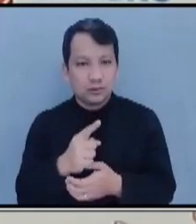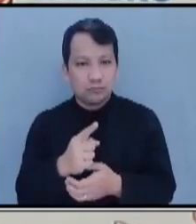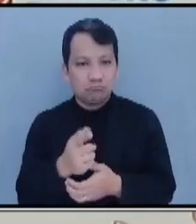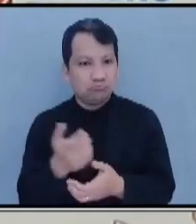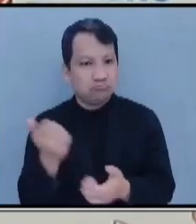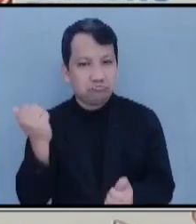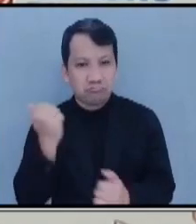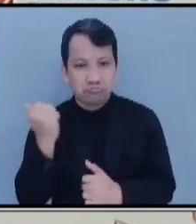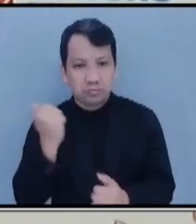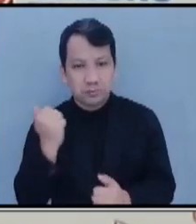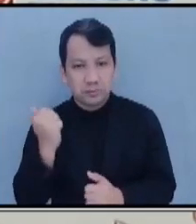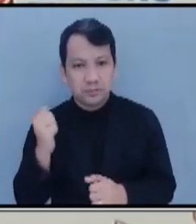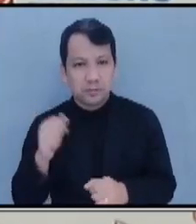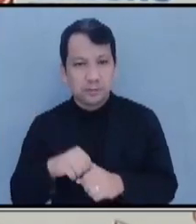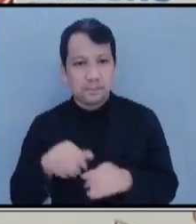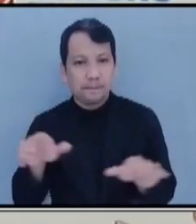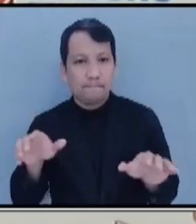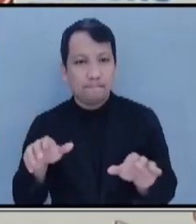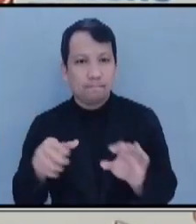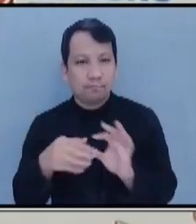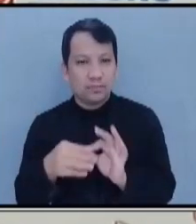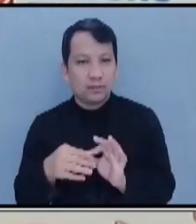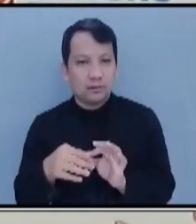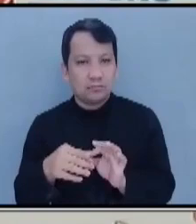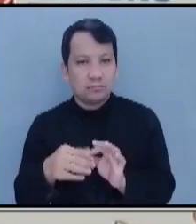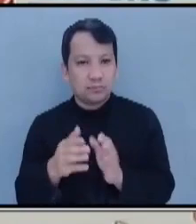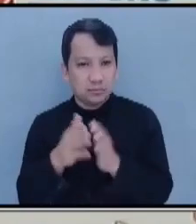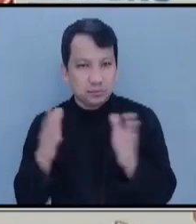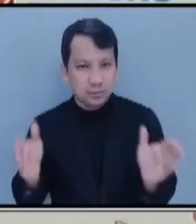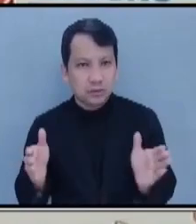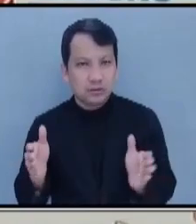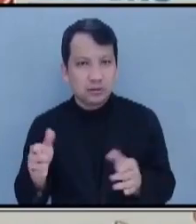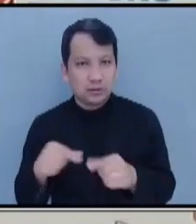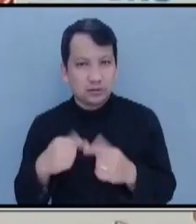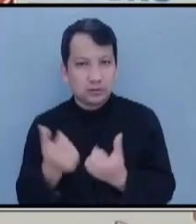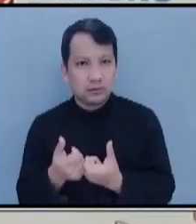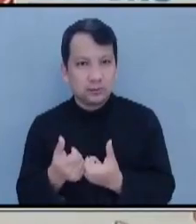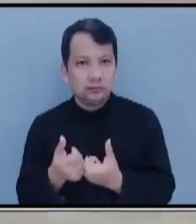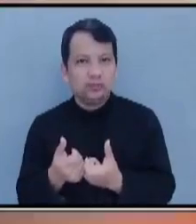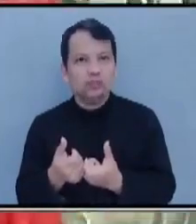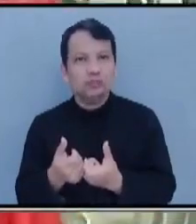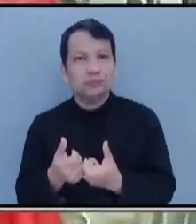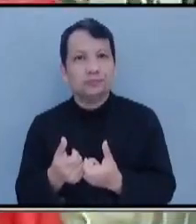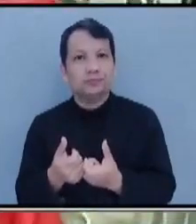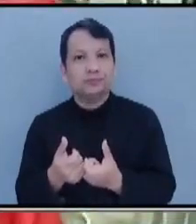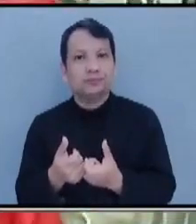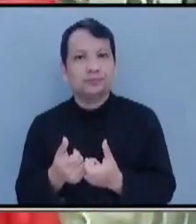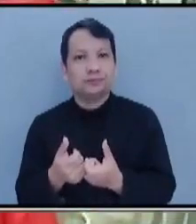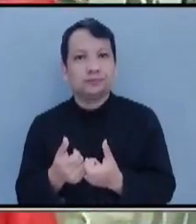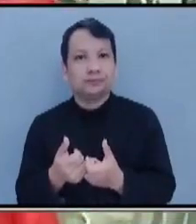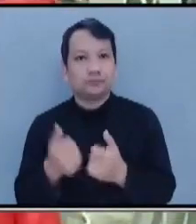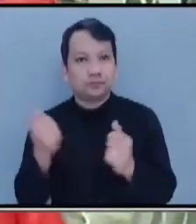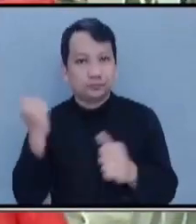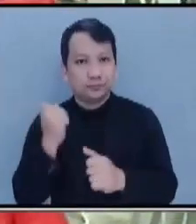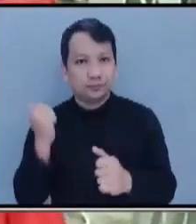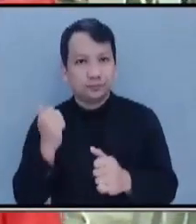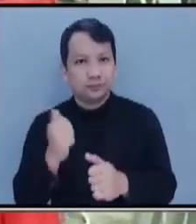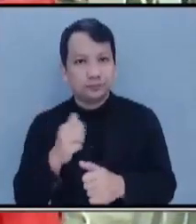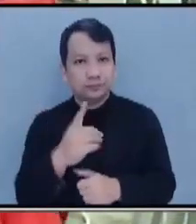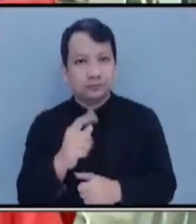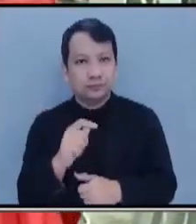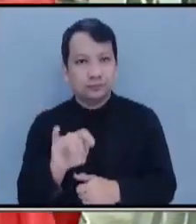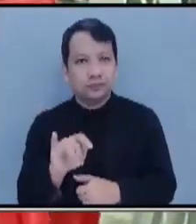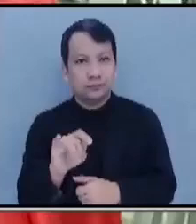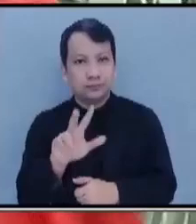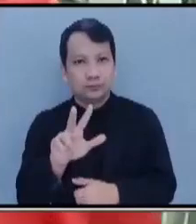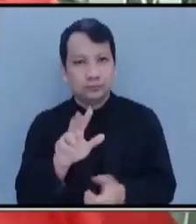mass produced na yung sa kanila in a bigger capacity and obviously export. Naghatid din ng DTI ng 3 million